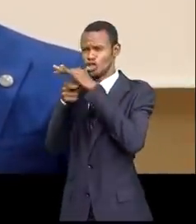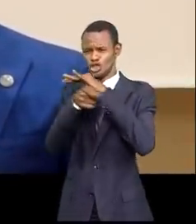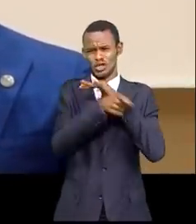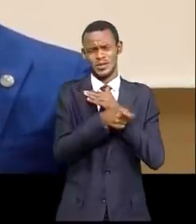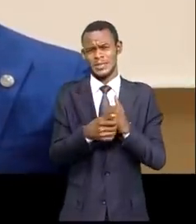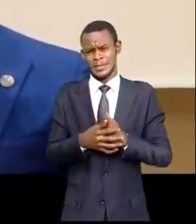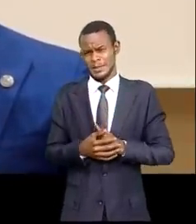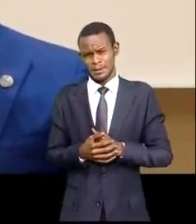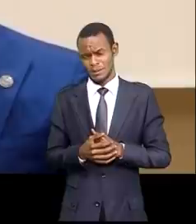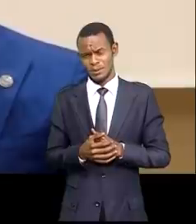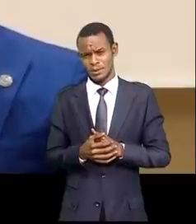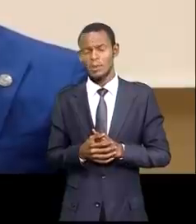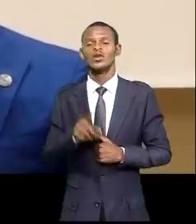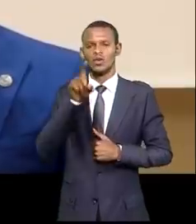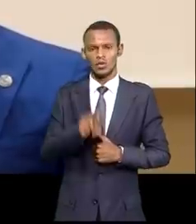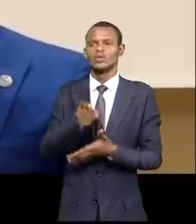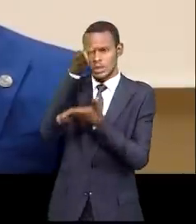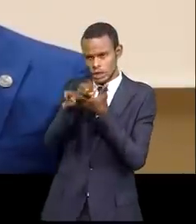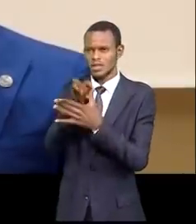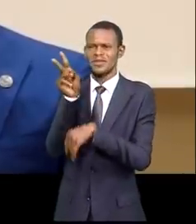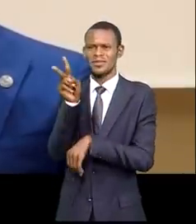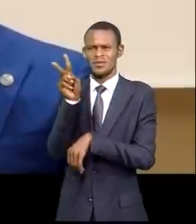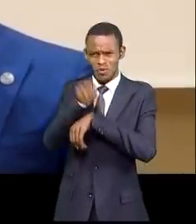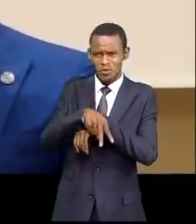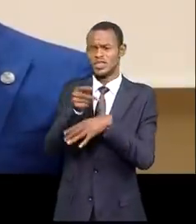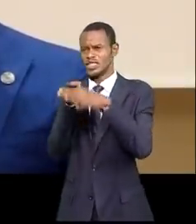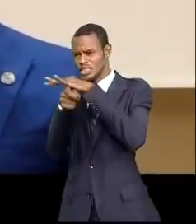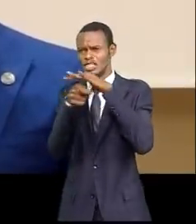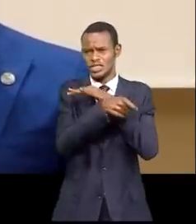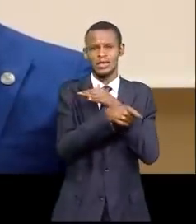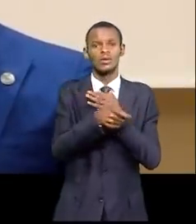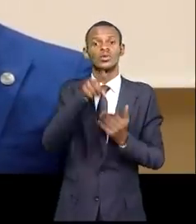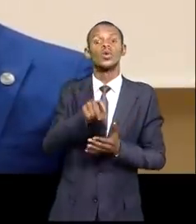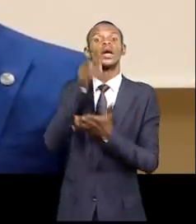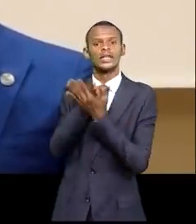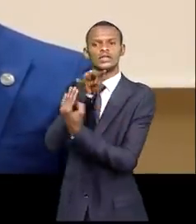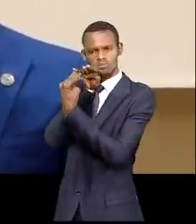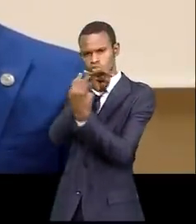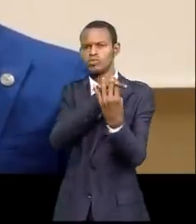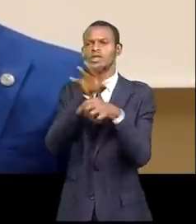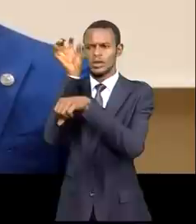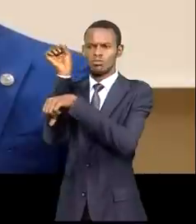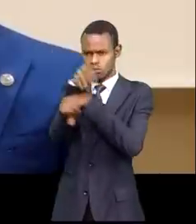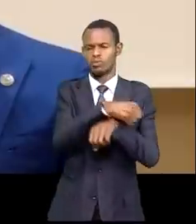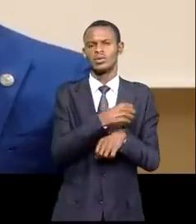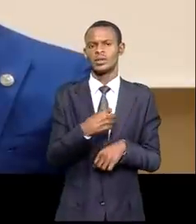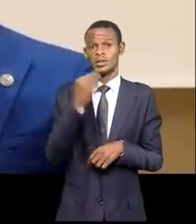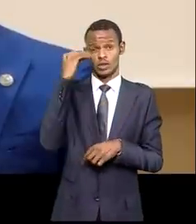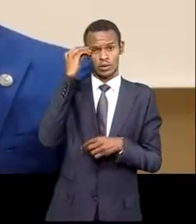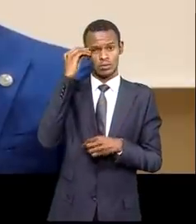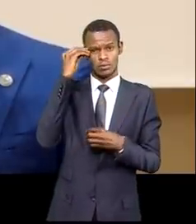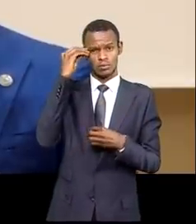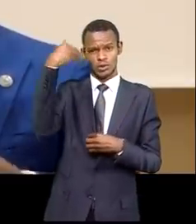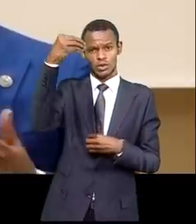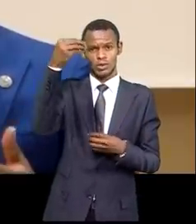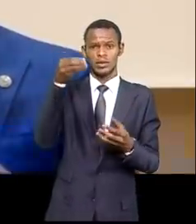à des violences inutiles et inexplicable et j'espère qu'avec l'aide de dieu est là et